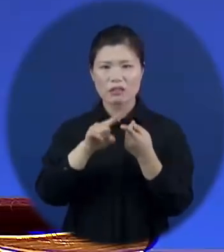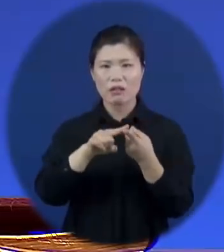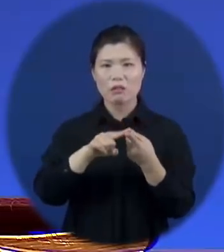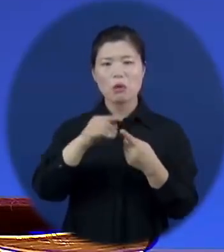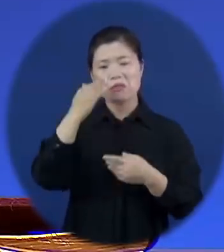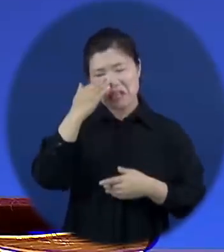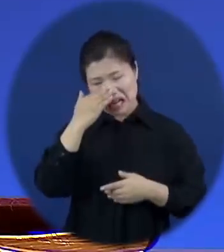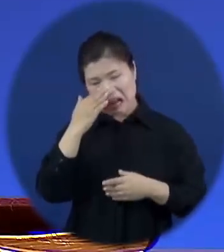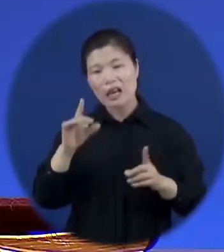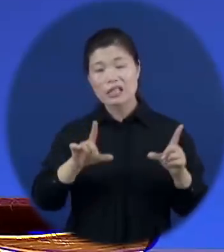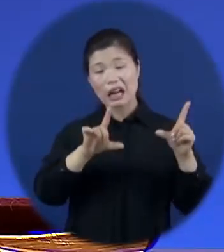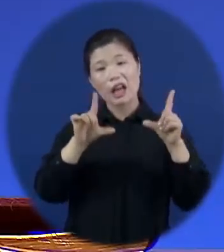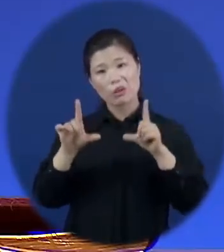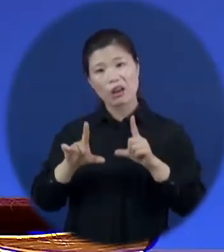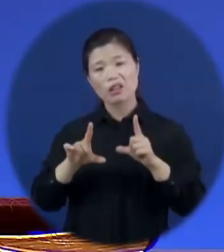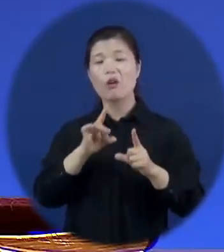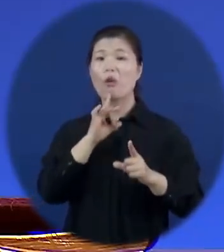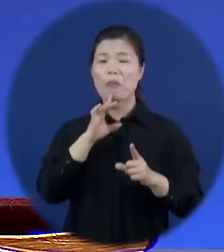생각을 합니다.